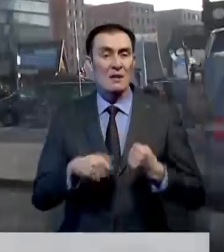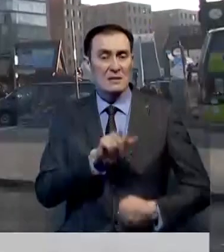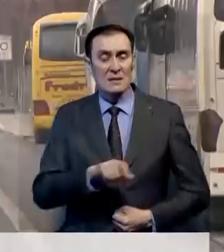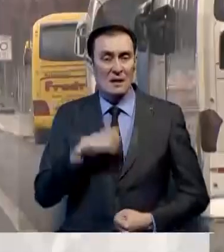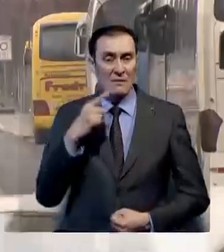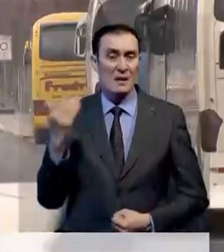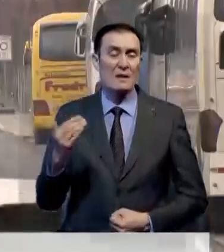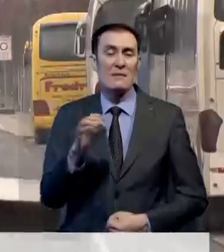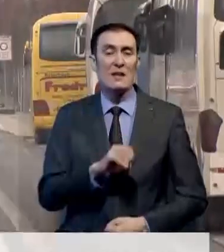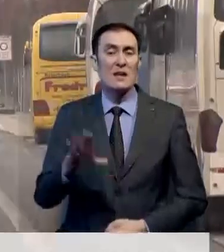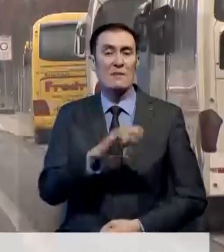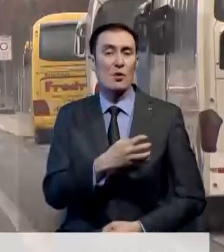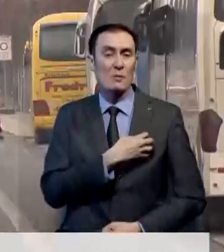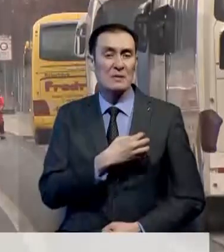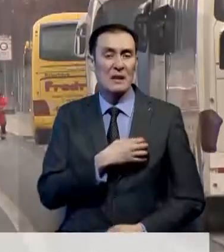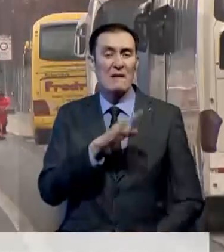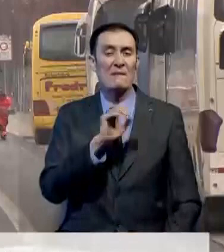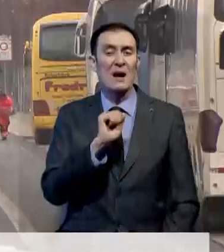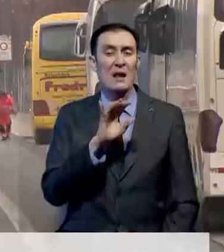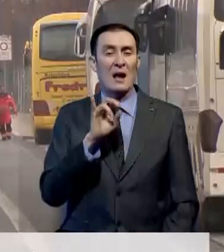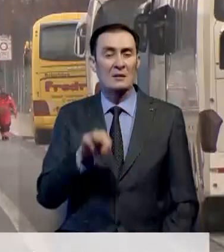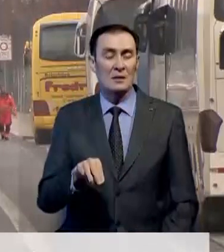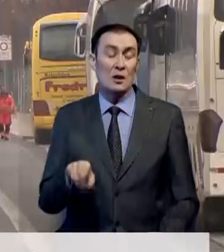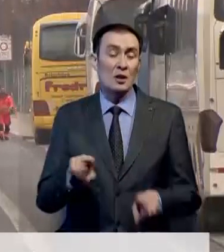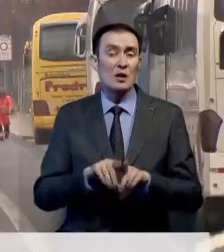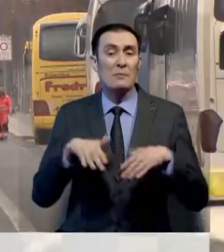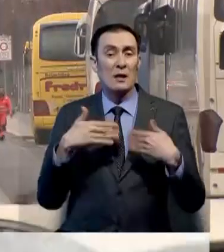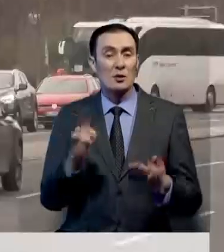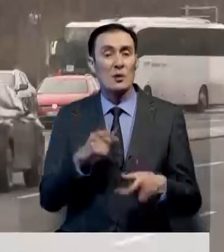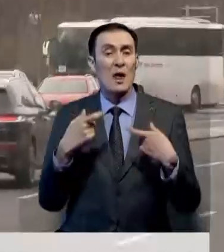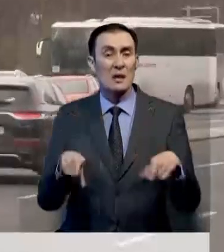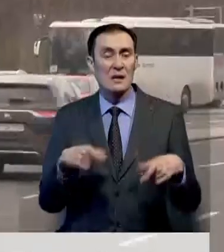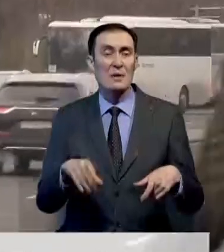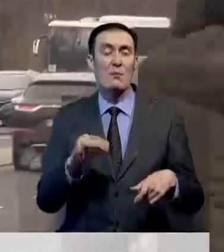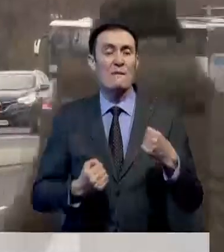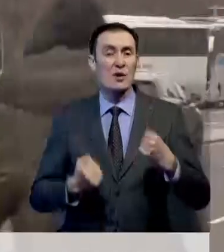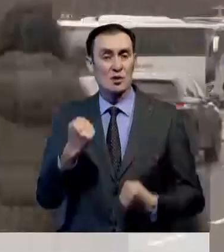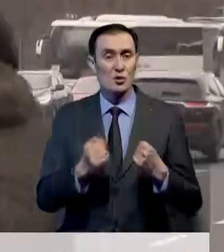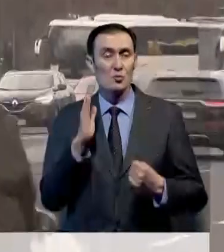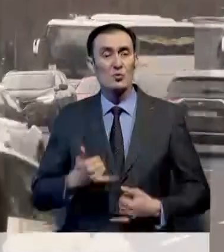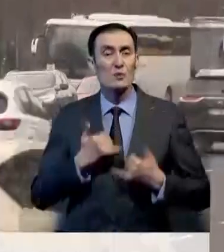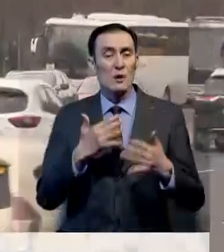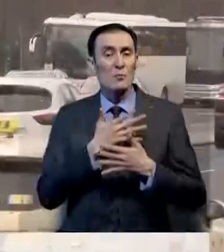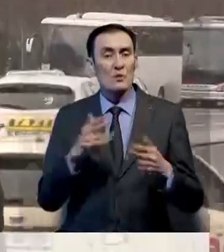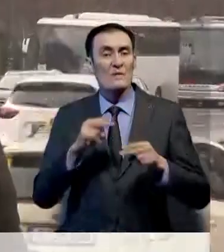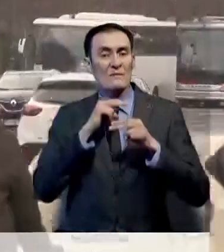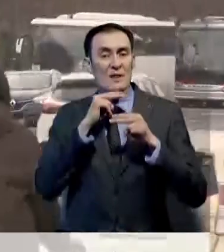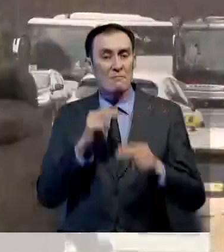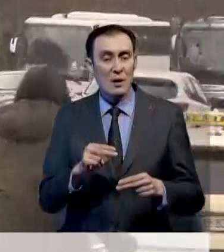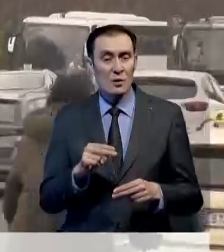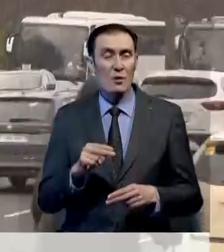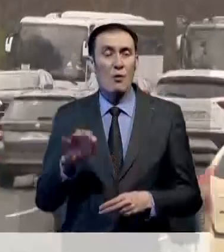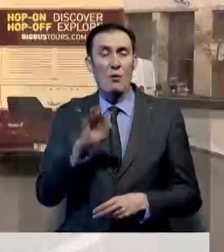считает профильный еврокомиссар Адина Велян. Также предлагается, что на экзаменах по вождению будет уделяться больше внимания